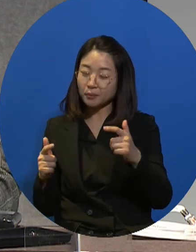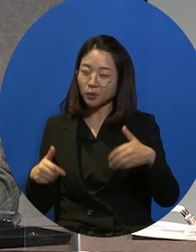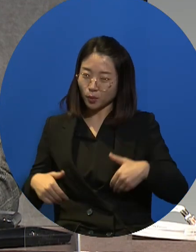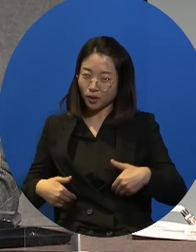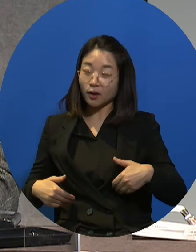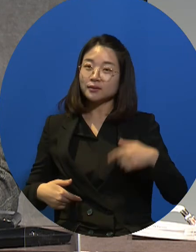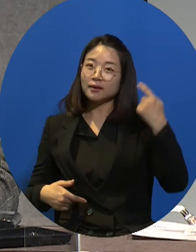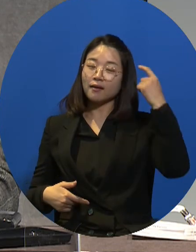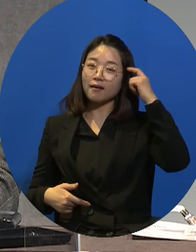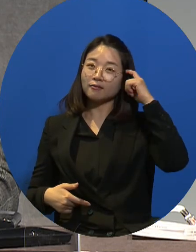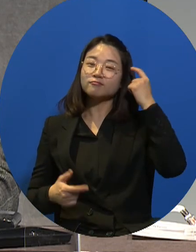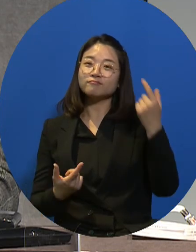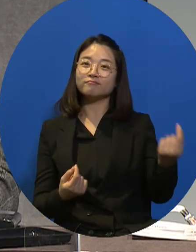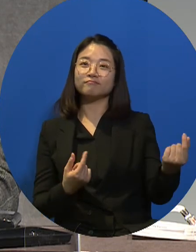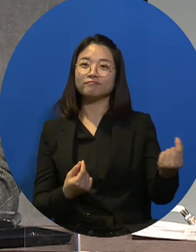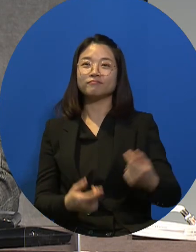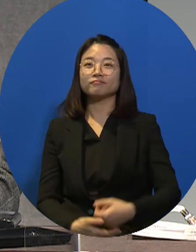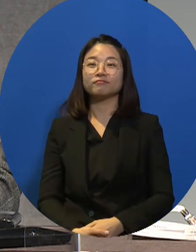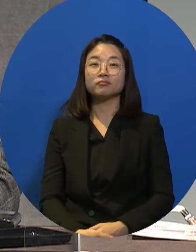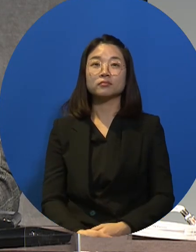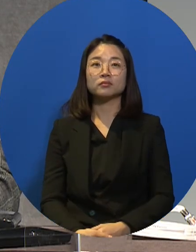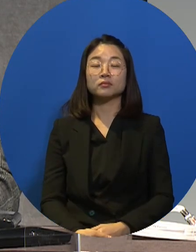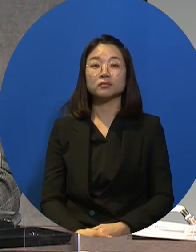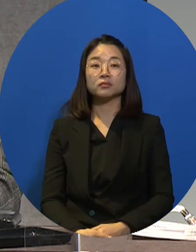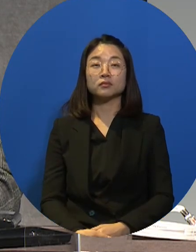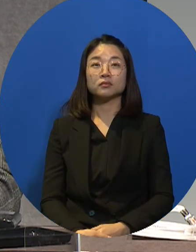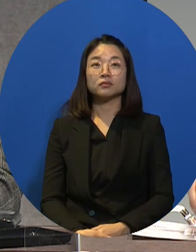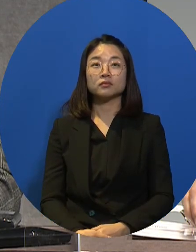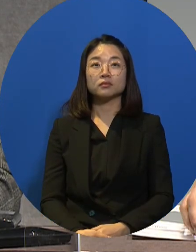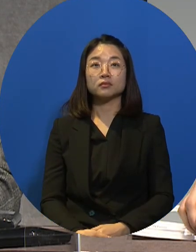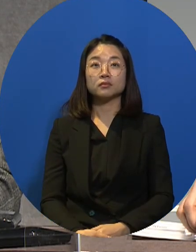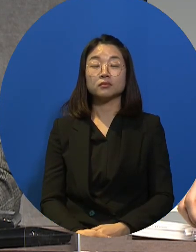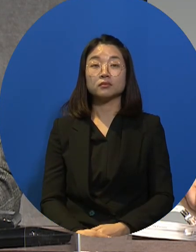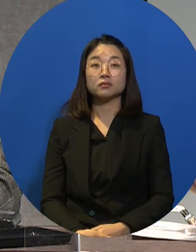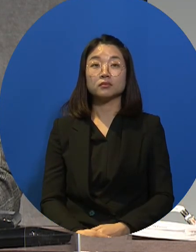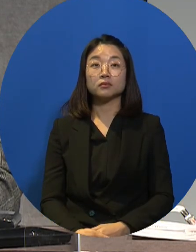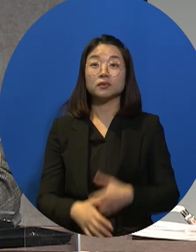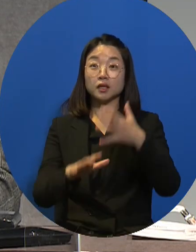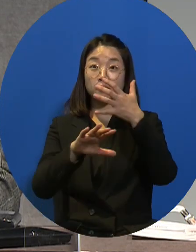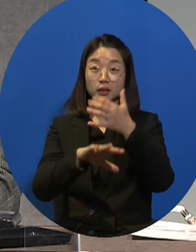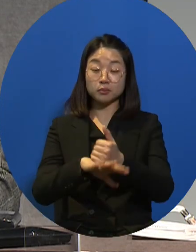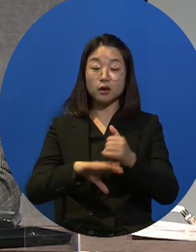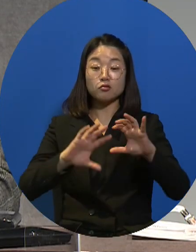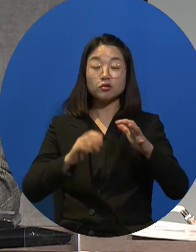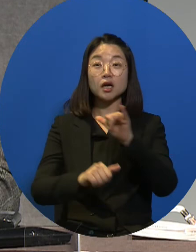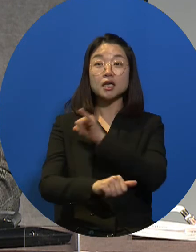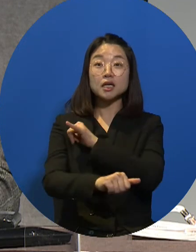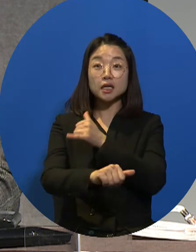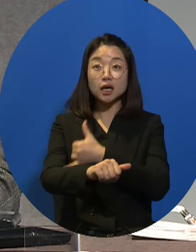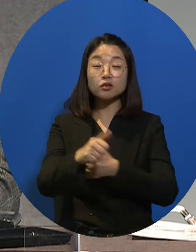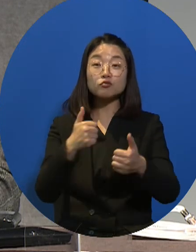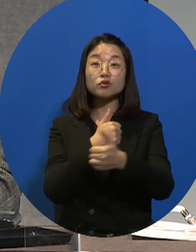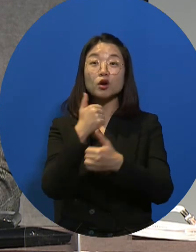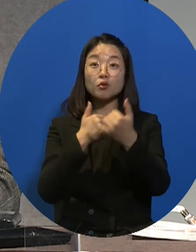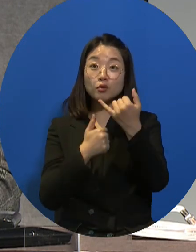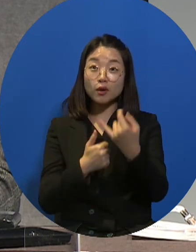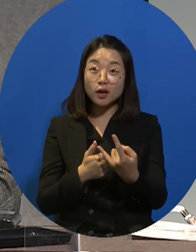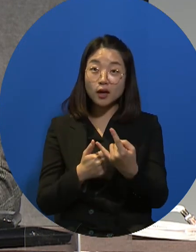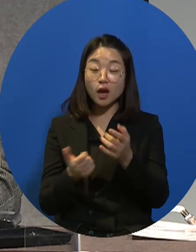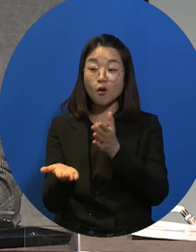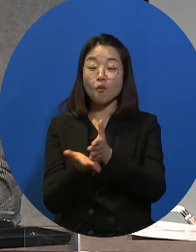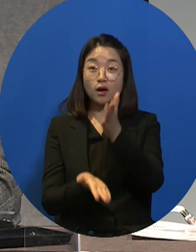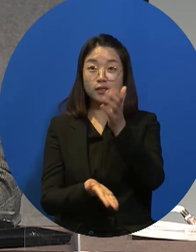생각이 들었습니다. 네, 마지막 토론으로 국가인권위원회 장애인차별조사 1과 안은자